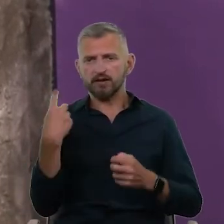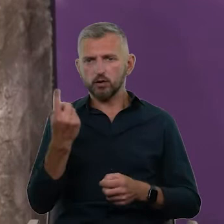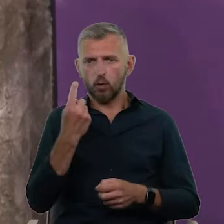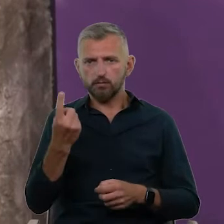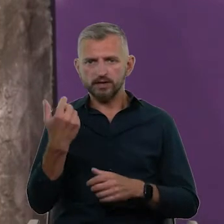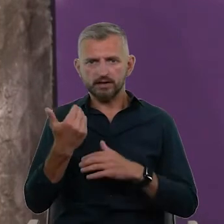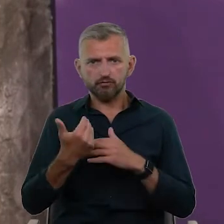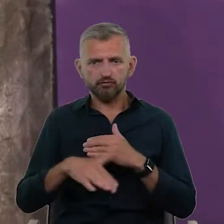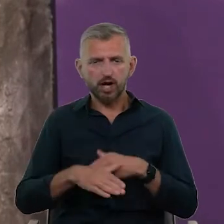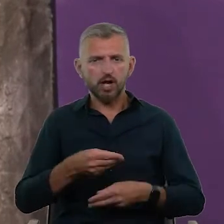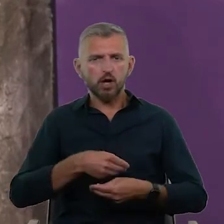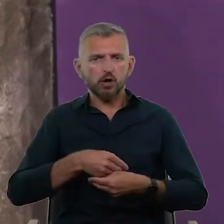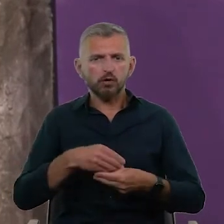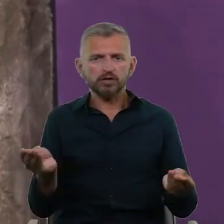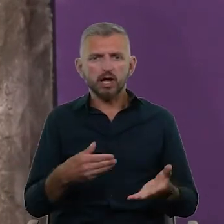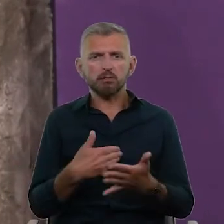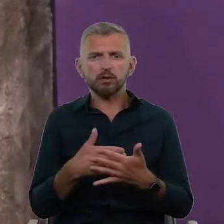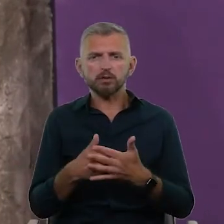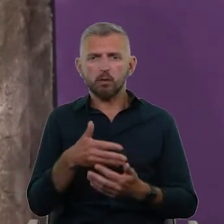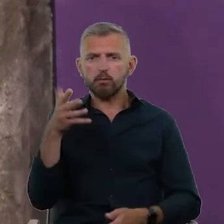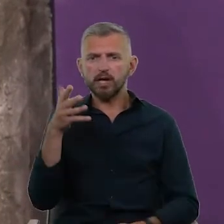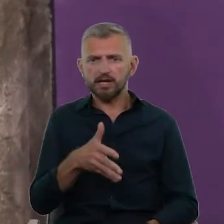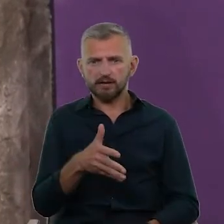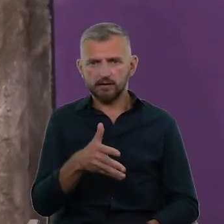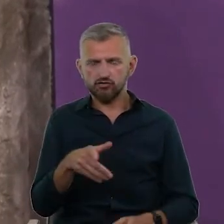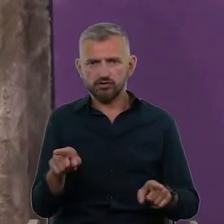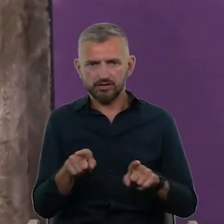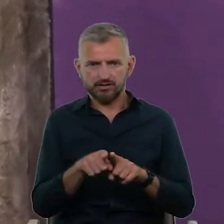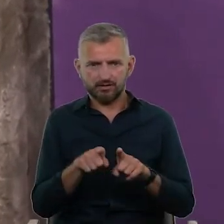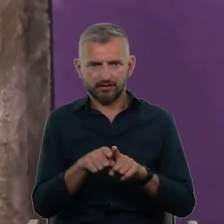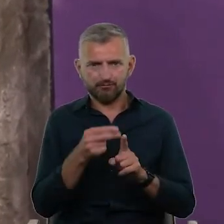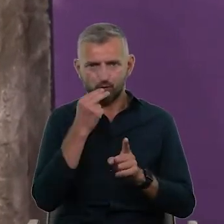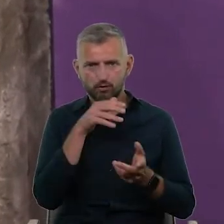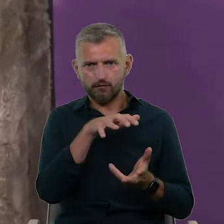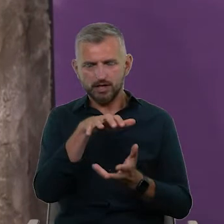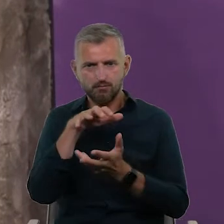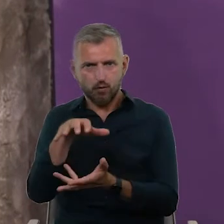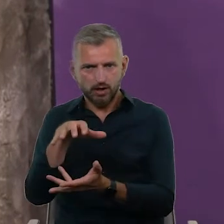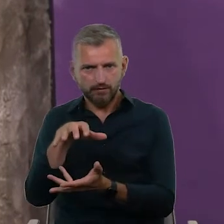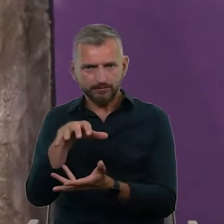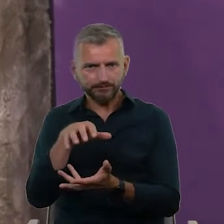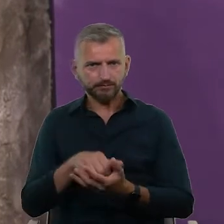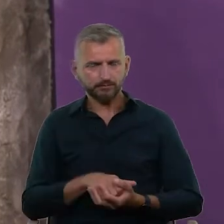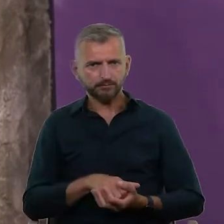вже роздали близько 5000 таких продуктових наборів, які